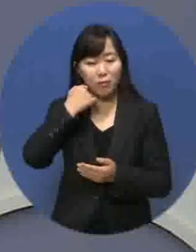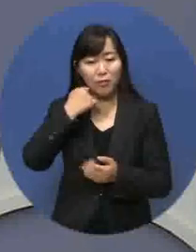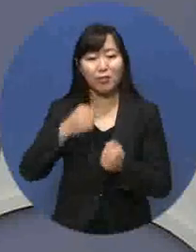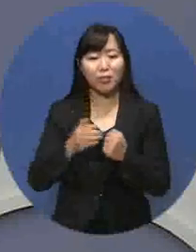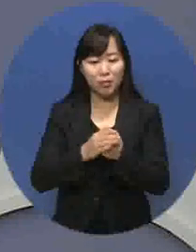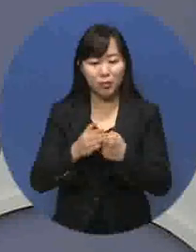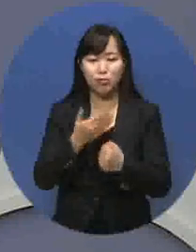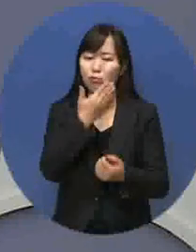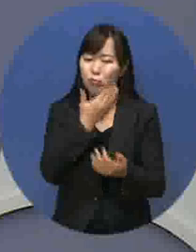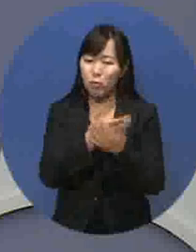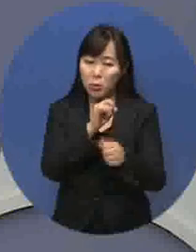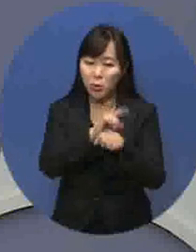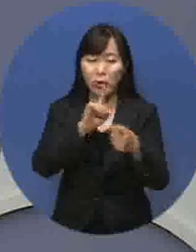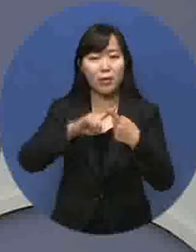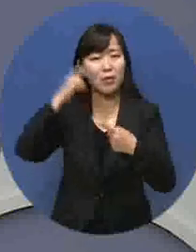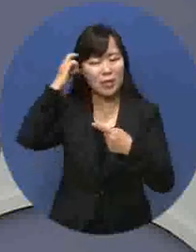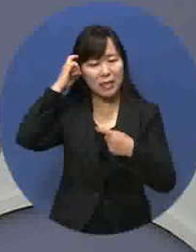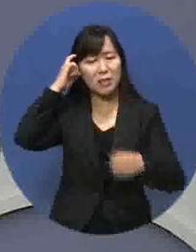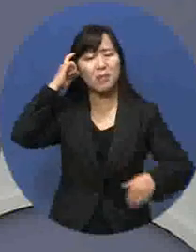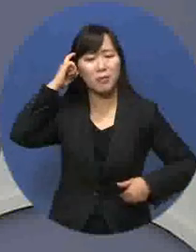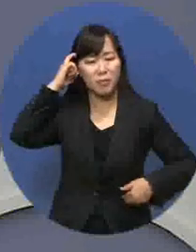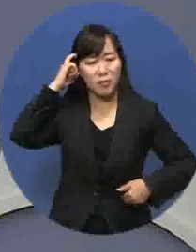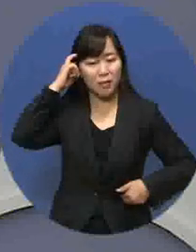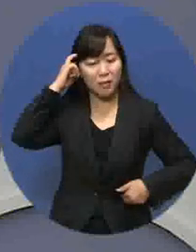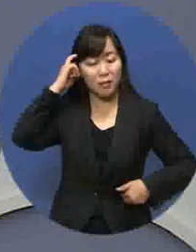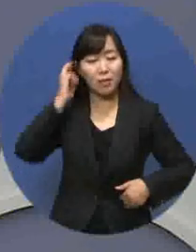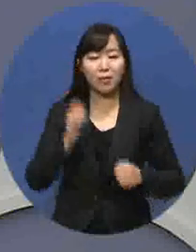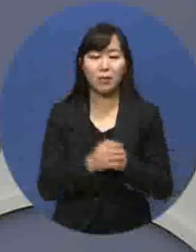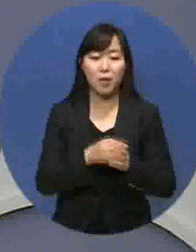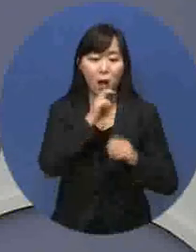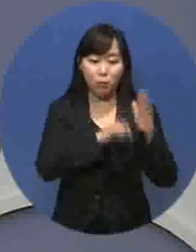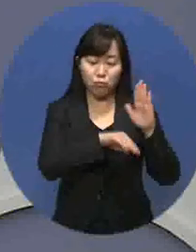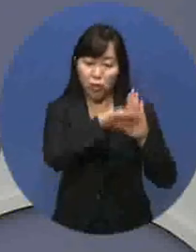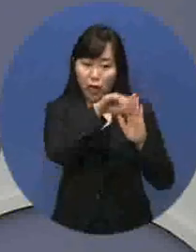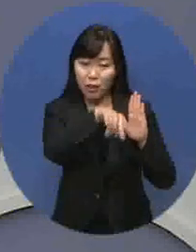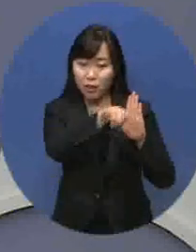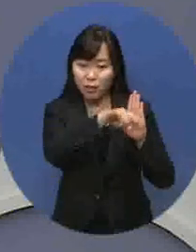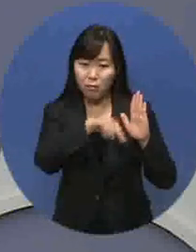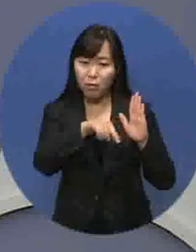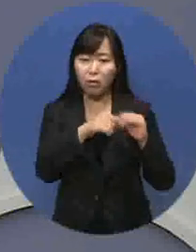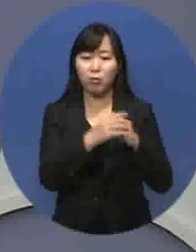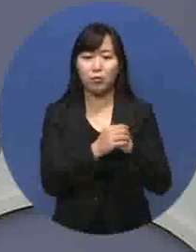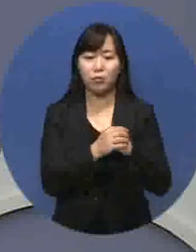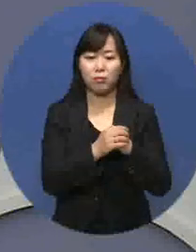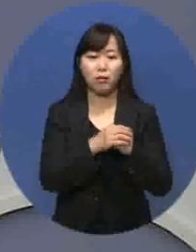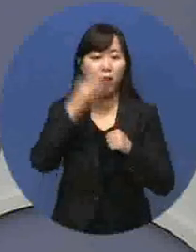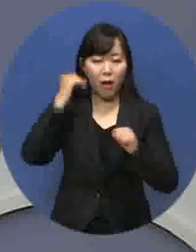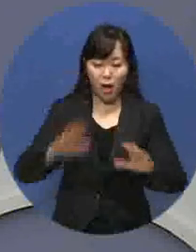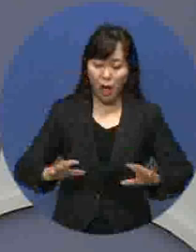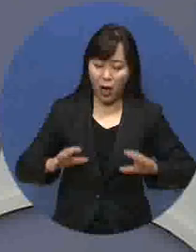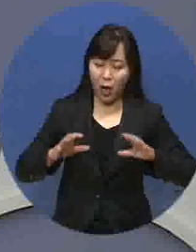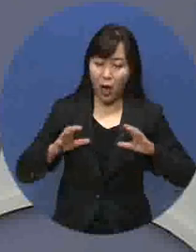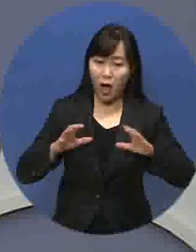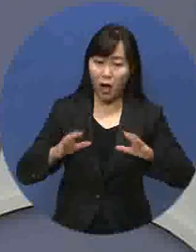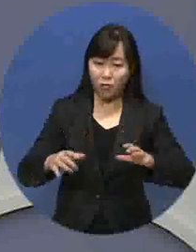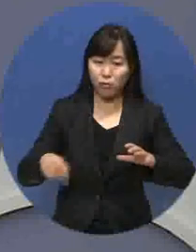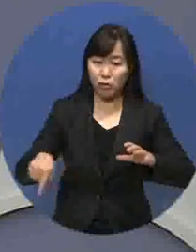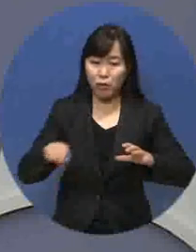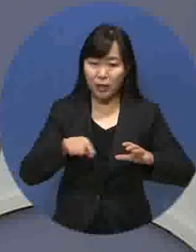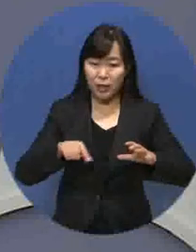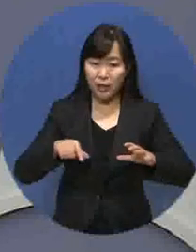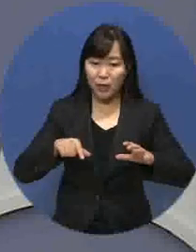어쨌든 이 중요성에 대해서는 인식을 해야 되는데 그 북이 천천히 이제 한국 우리 대한민국에게